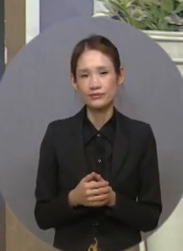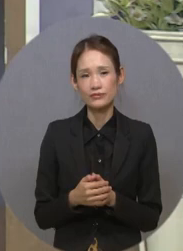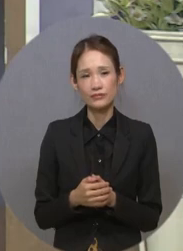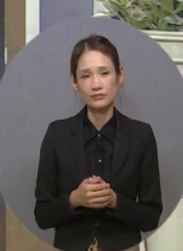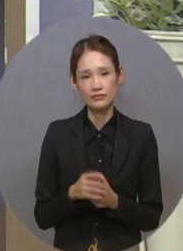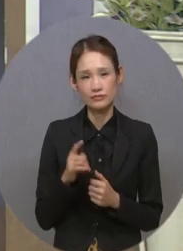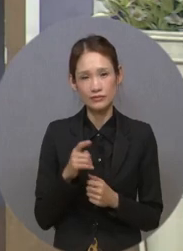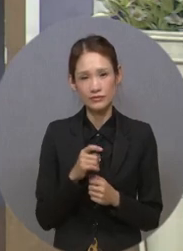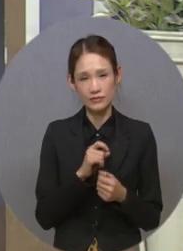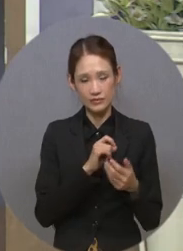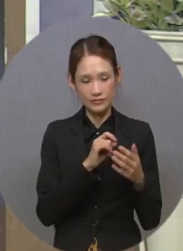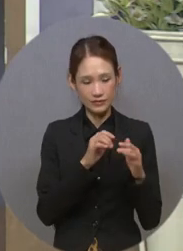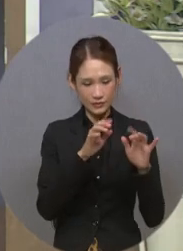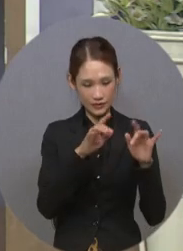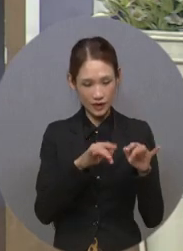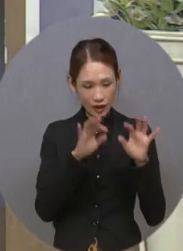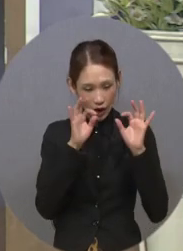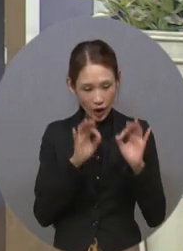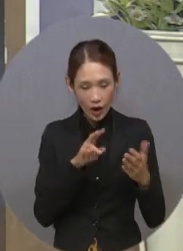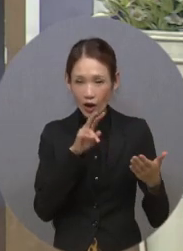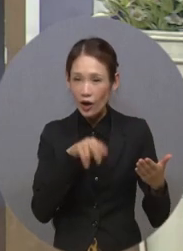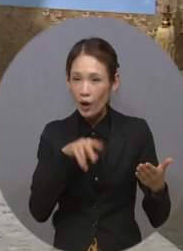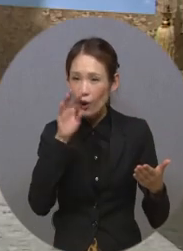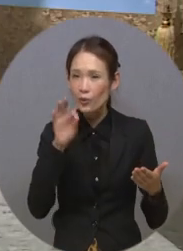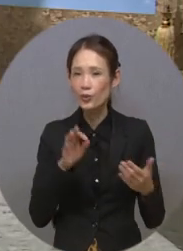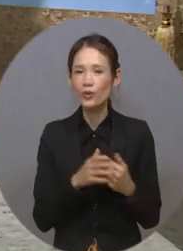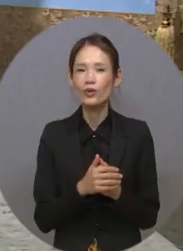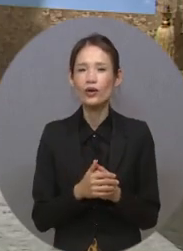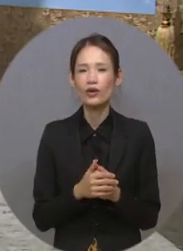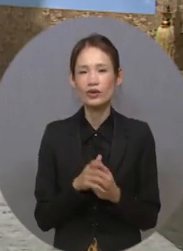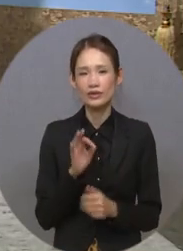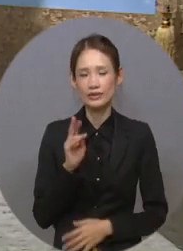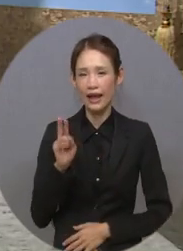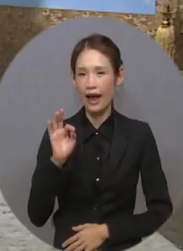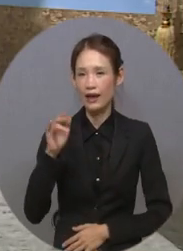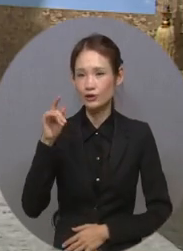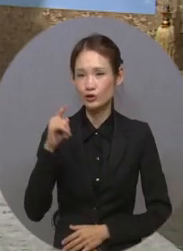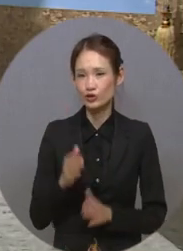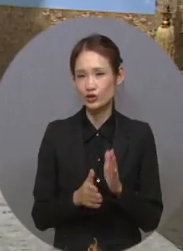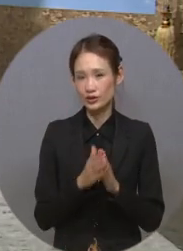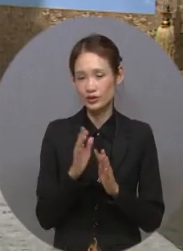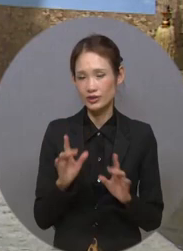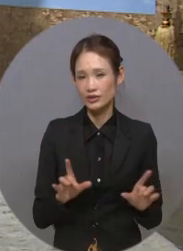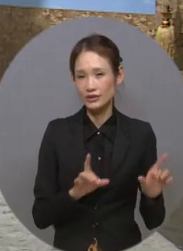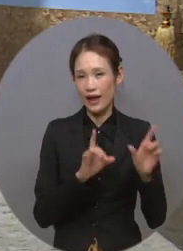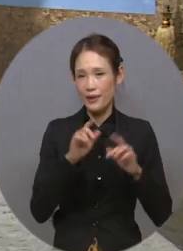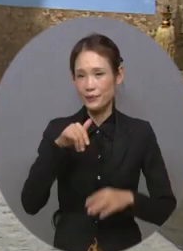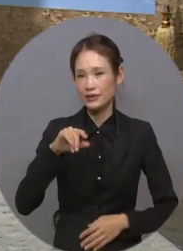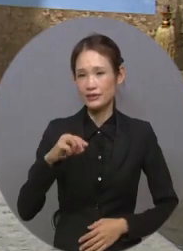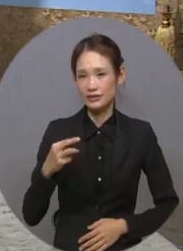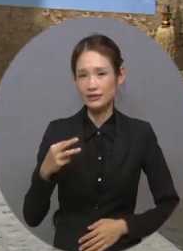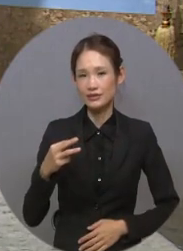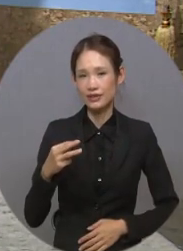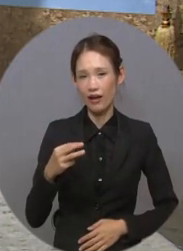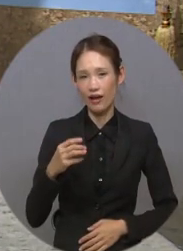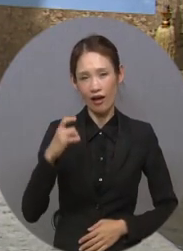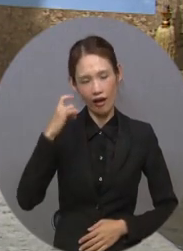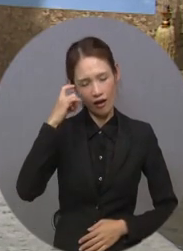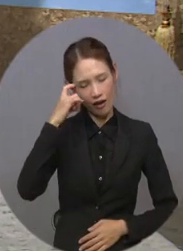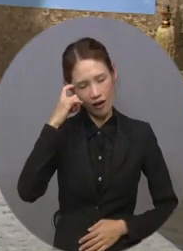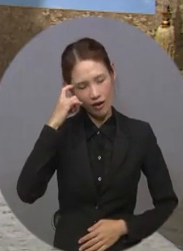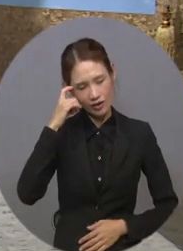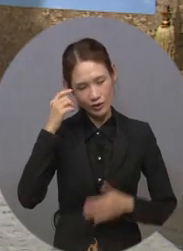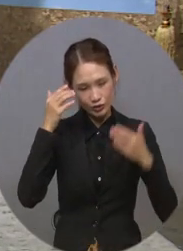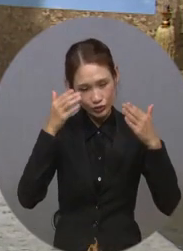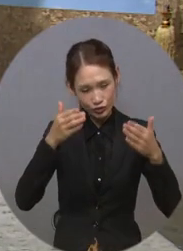저도 이 기사를 접하고 상당히 이 양주시가 네. 이런 모두의 삶의 질을 위해서 굉장히 큰 신경을 쓰고